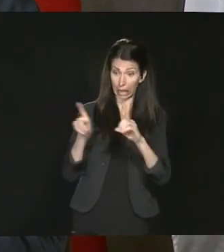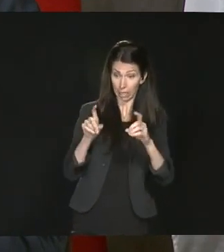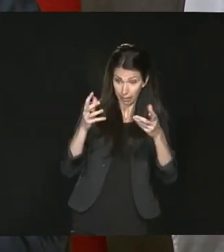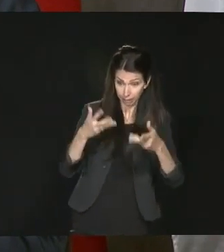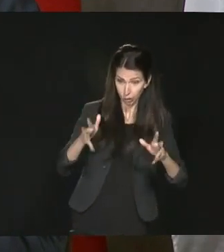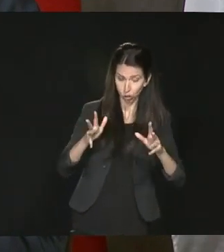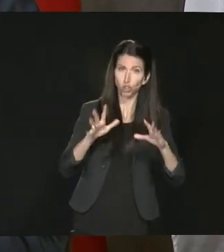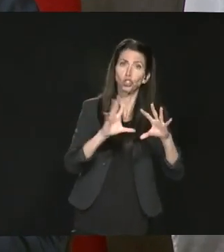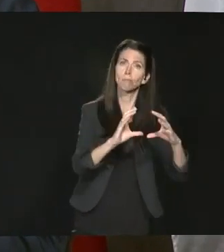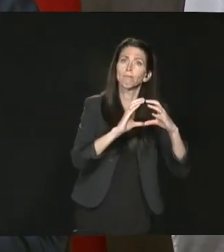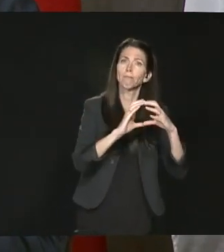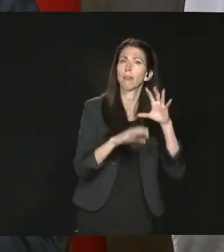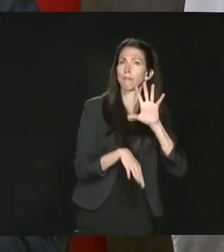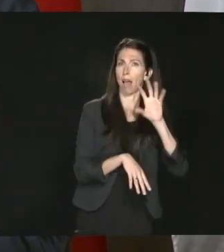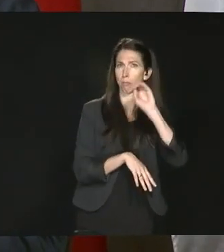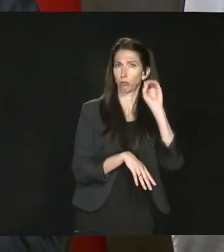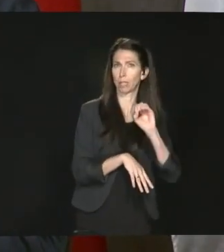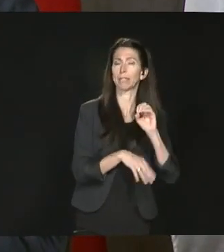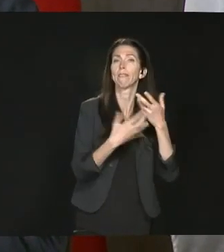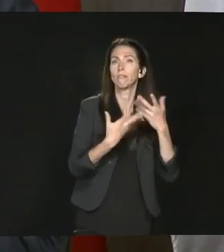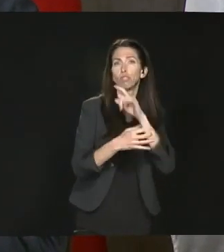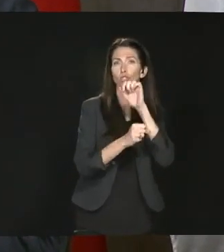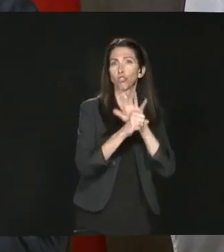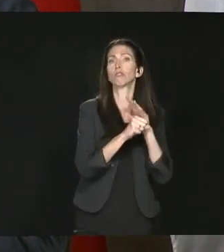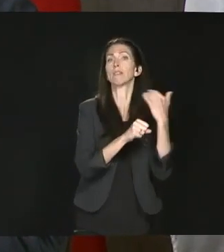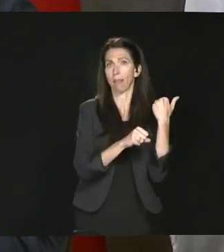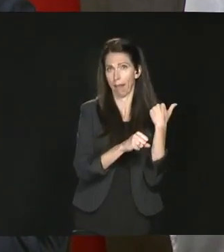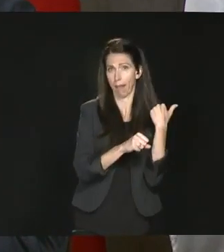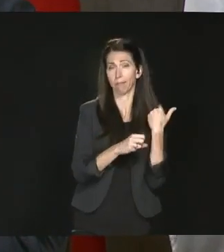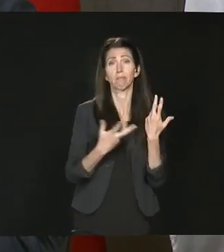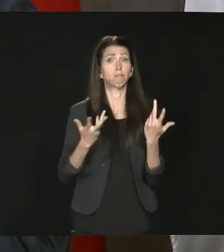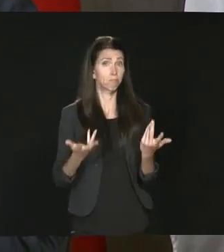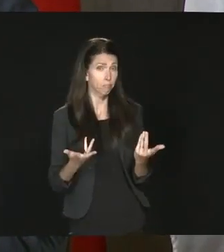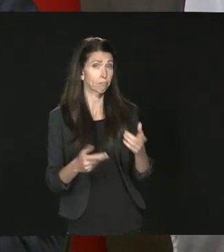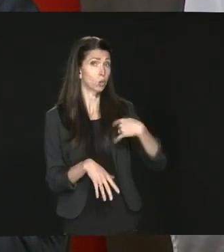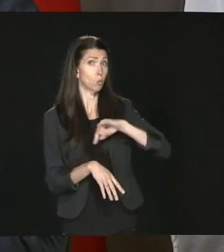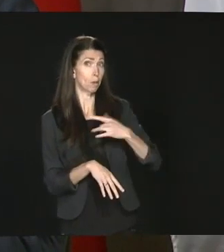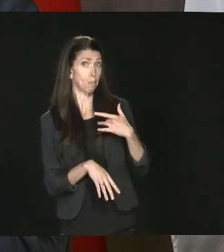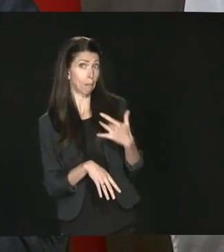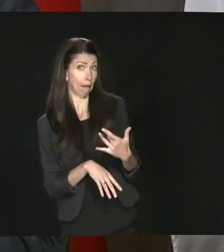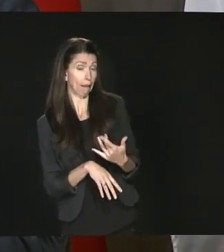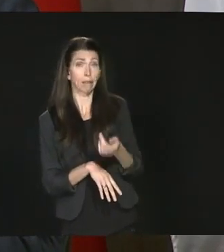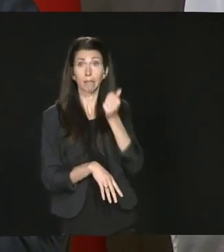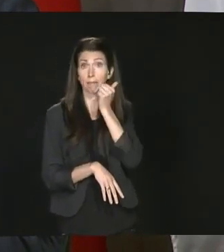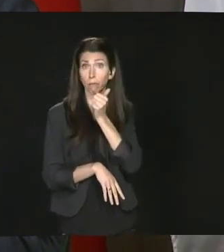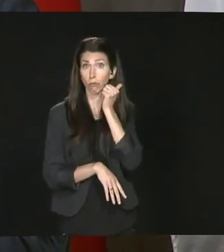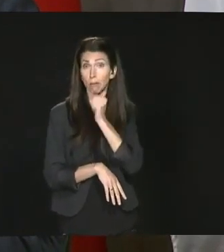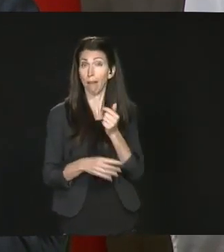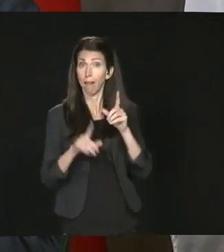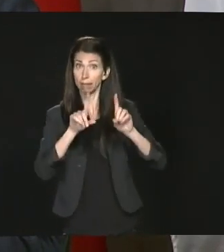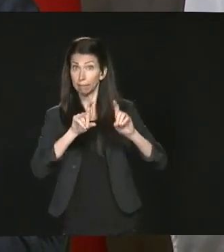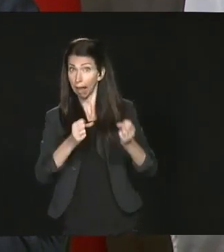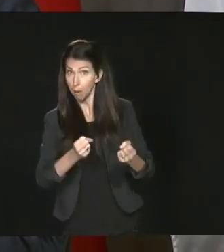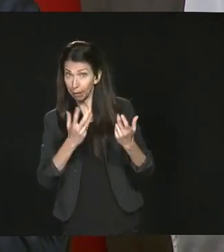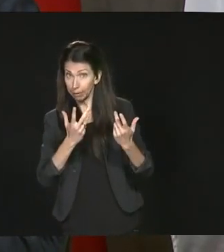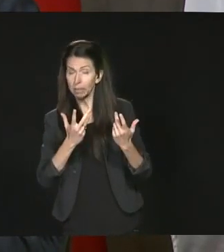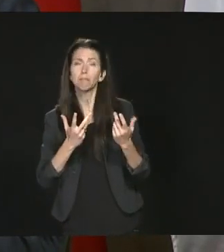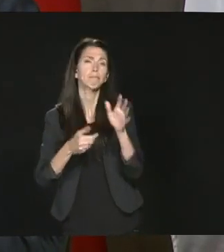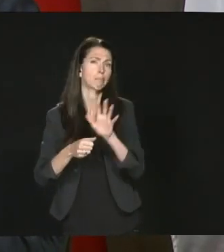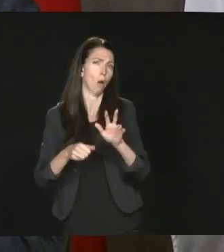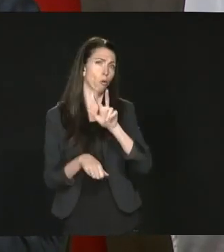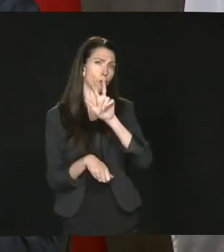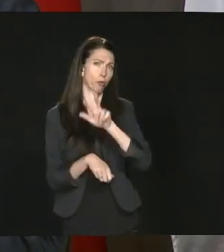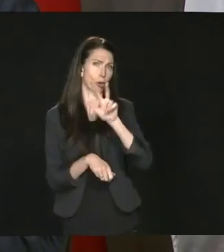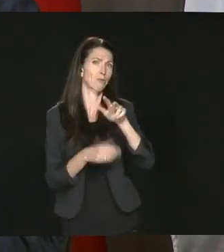moyenne 33 000 personnes par jour. Ces chiffres changent rapidement et se sont mis à jour une fois par jour en soirée à